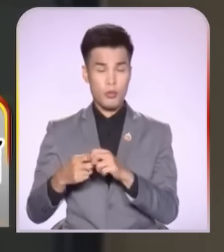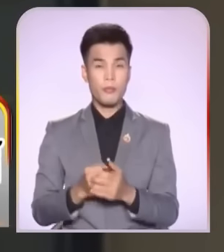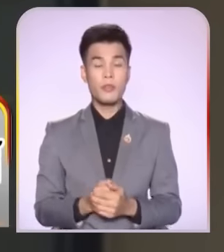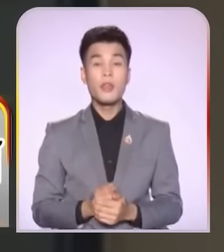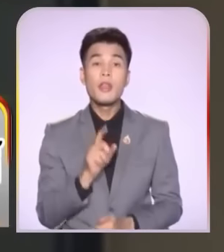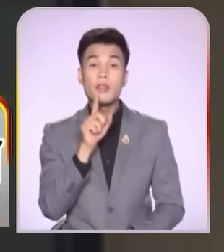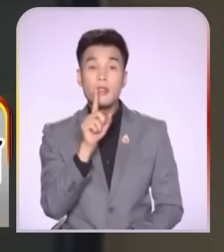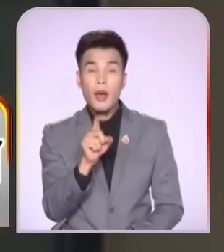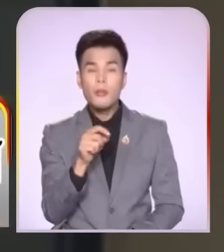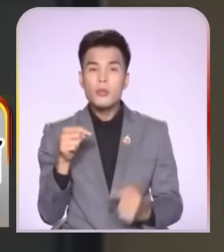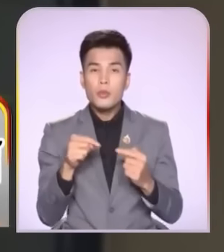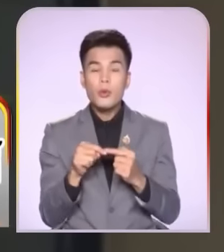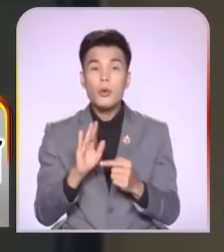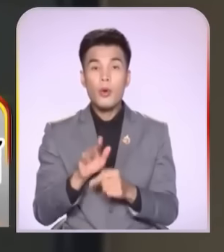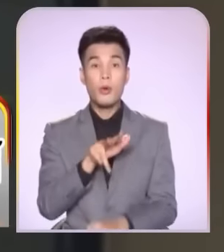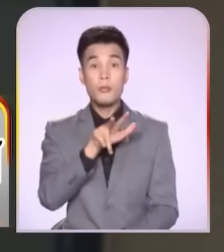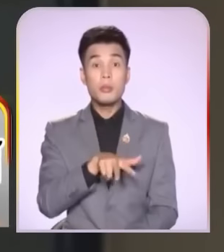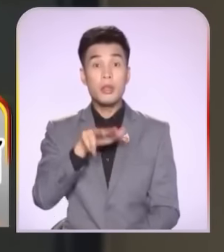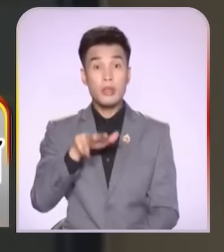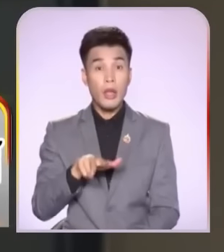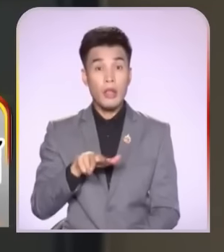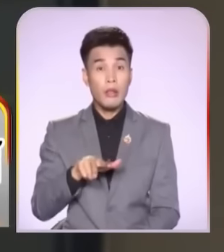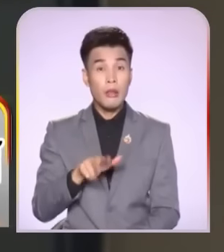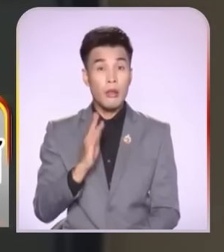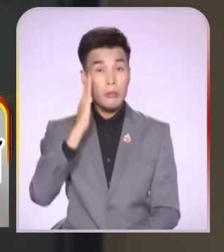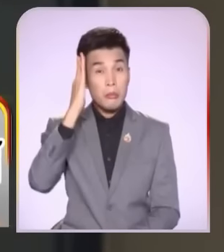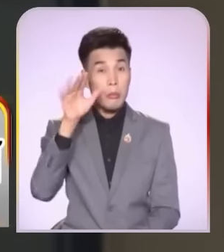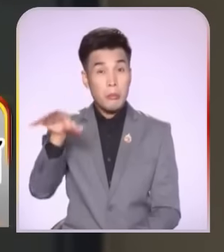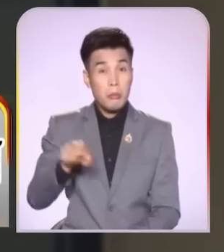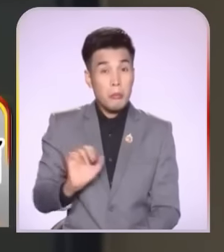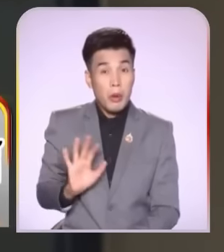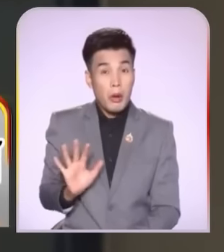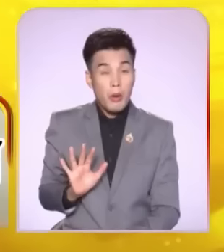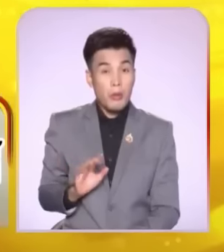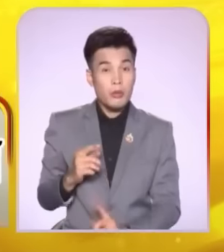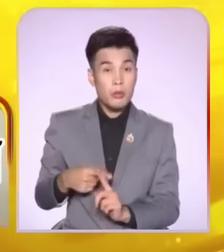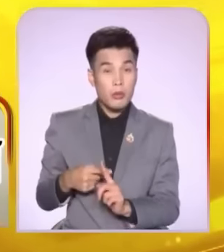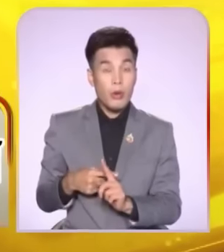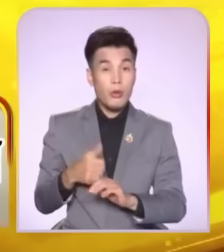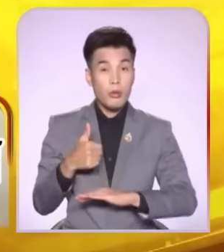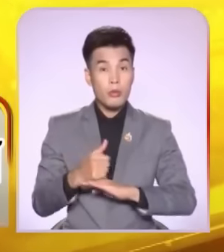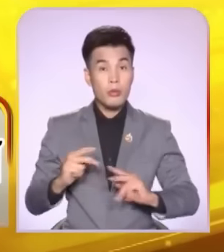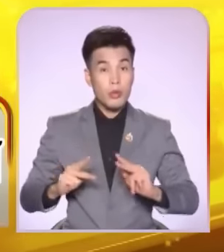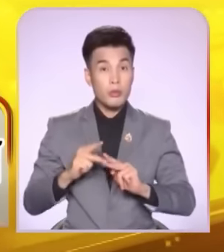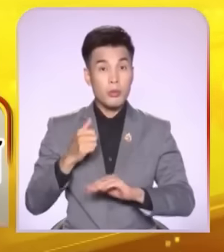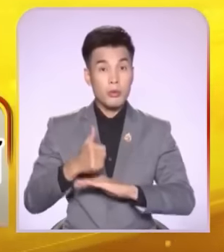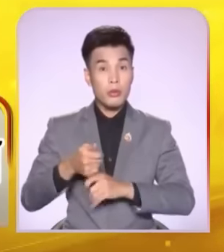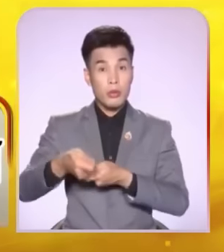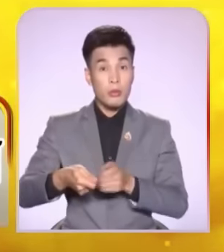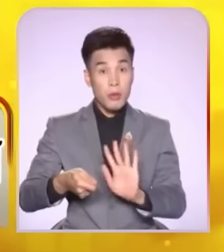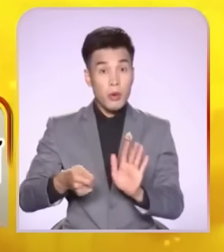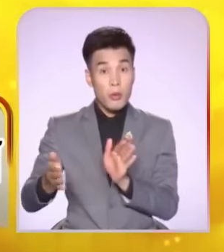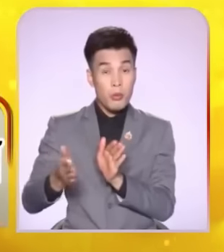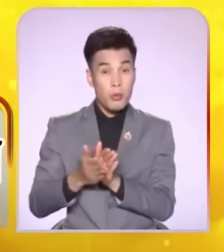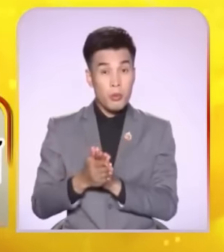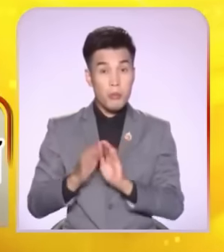ามถึงกระแสข่าวพรรคเพื่อไทยไม่ต้องการร้อยเอกธรรมนัสพรหมเผ่ารักษาการรัฐมนตรีว่าการกระทรวงเกษตรและสหกรณ์ให้เข้าร่ว